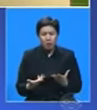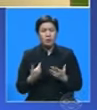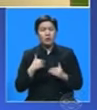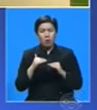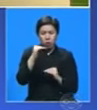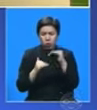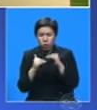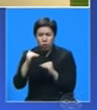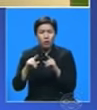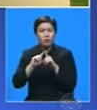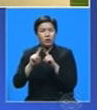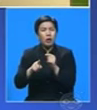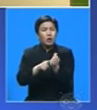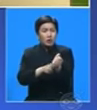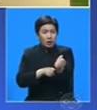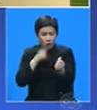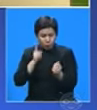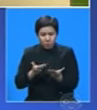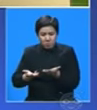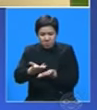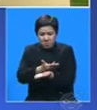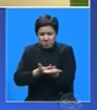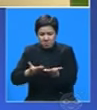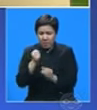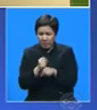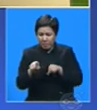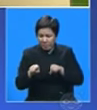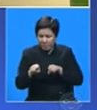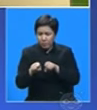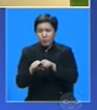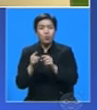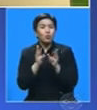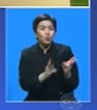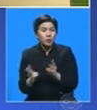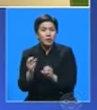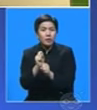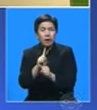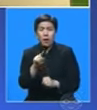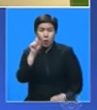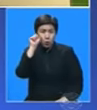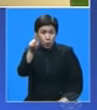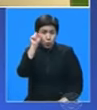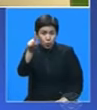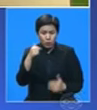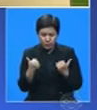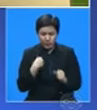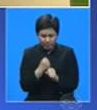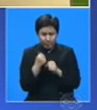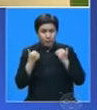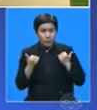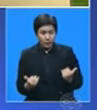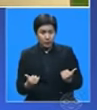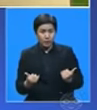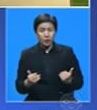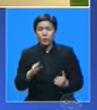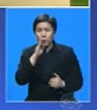าเป็นเวลานั้นมาพิจารณาดำเนินการให้เกิดผลสำฤทธิ์นะครับโดยอะไรที่เร่งด่วนมากๆเราก็ทำทันทีอะ